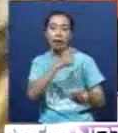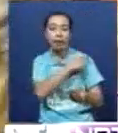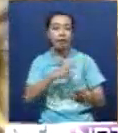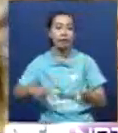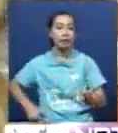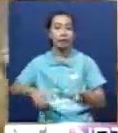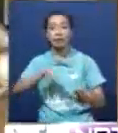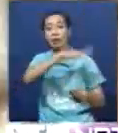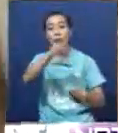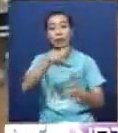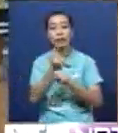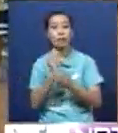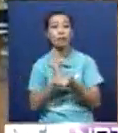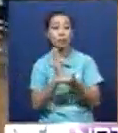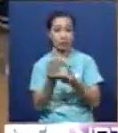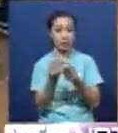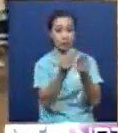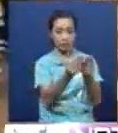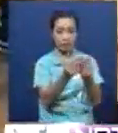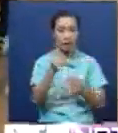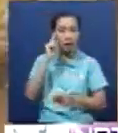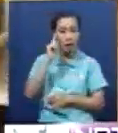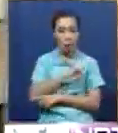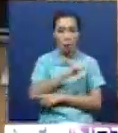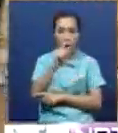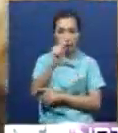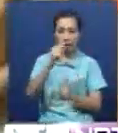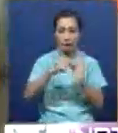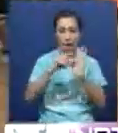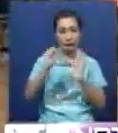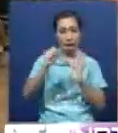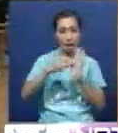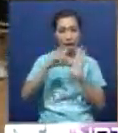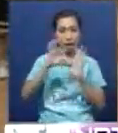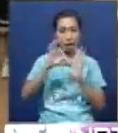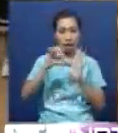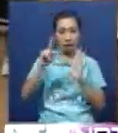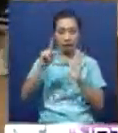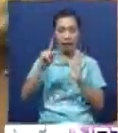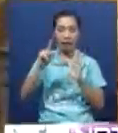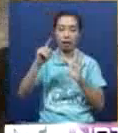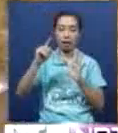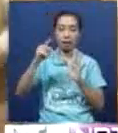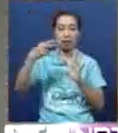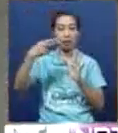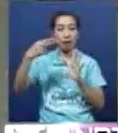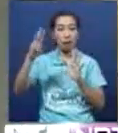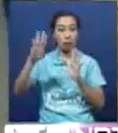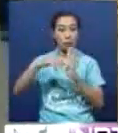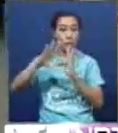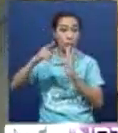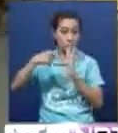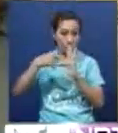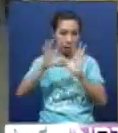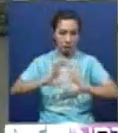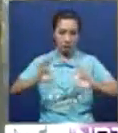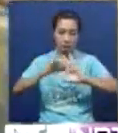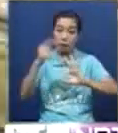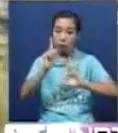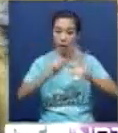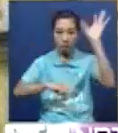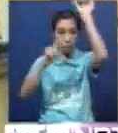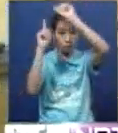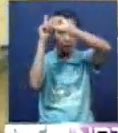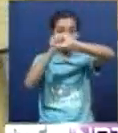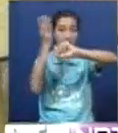งศ์ทุกพระองค์วันอาสาฬหบูชาเป็นวันสำคัญทางพระพุทธศาสนามีเหตุการณ์สำคัญครั้งพุทธกาลที่พระสัมมาสัมพุทธเจ้า